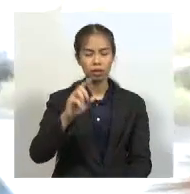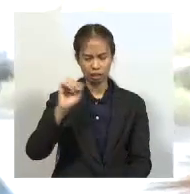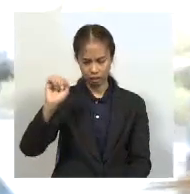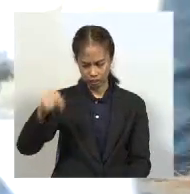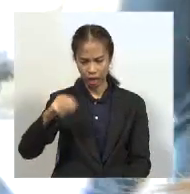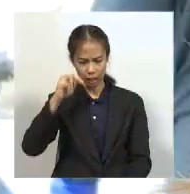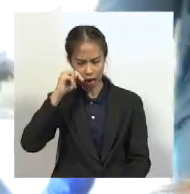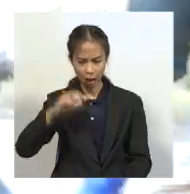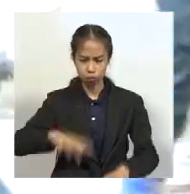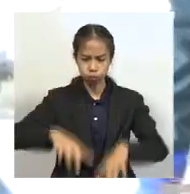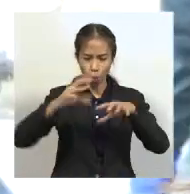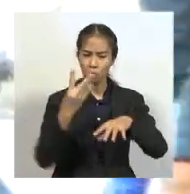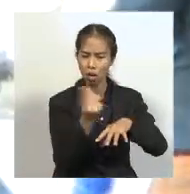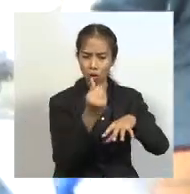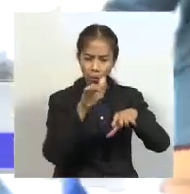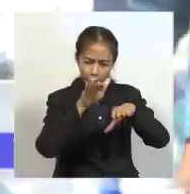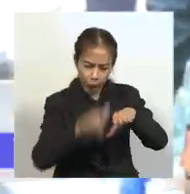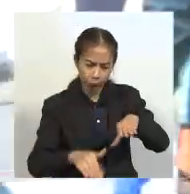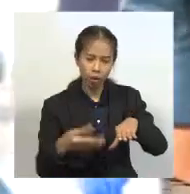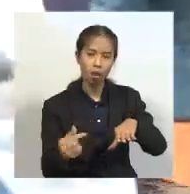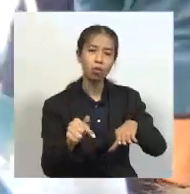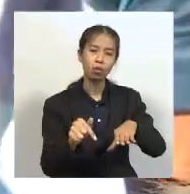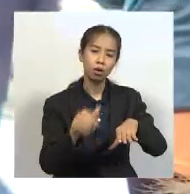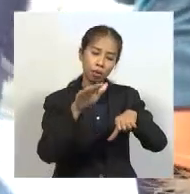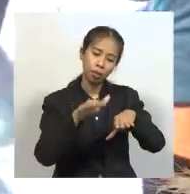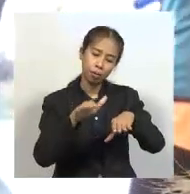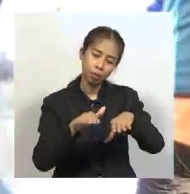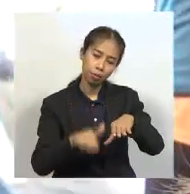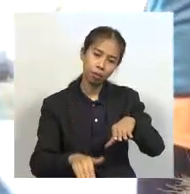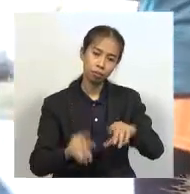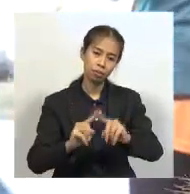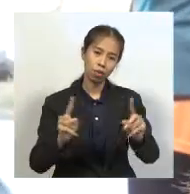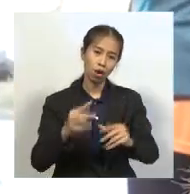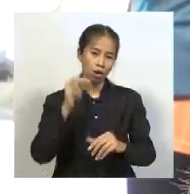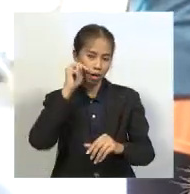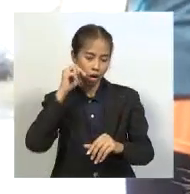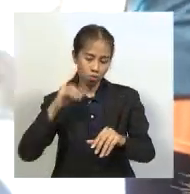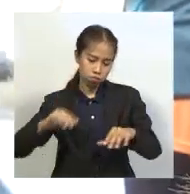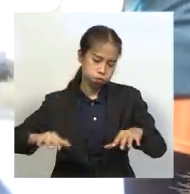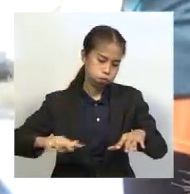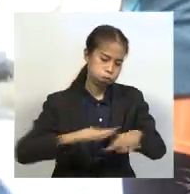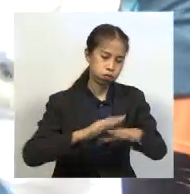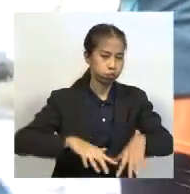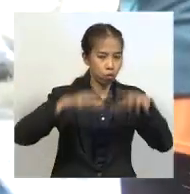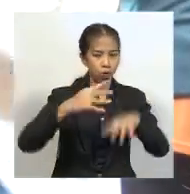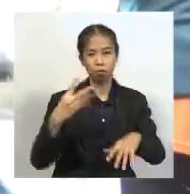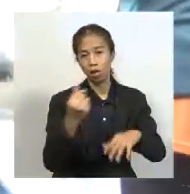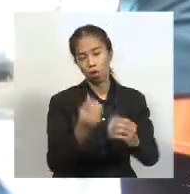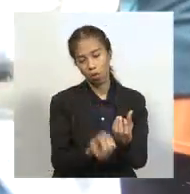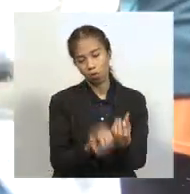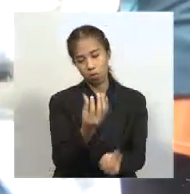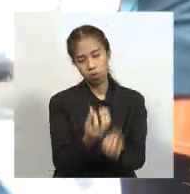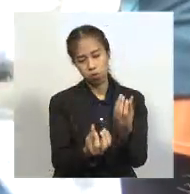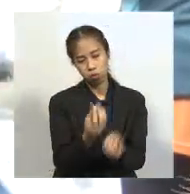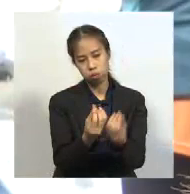แล้วก็เพราะวันหลังก็ลงไปเรื่อยๆแต่เวลามันมานี่มาเร็วมาก มันจะมาเร็วดันดันดันดันดันขึ้